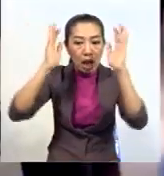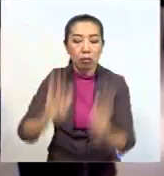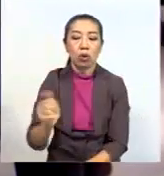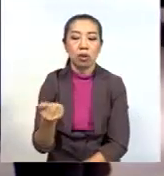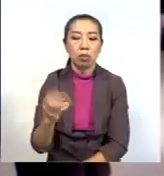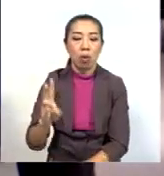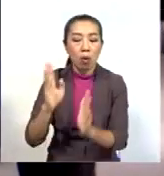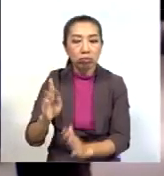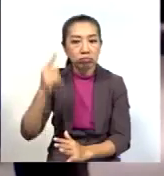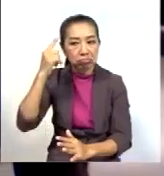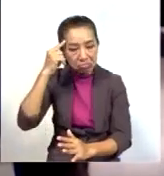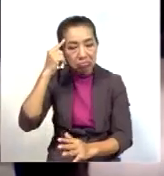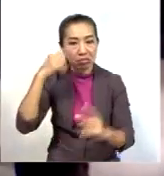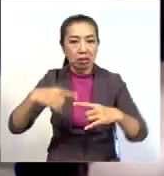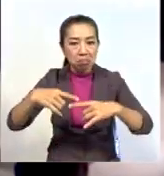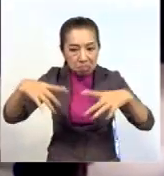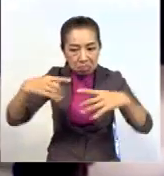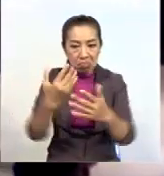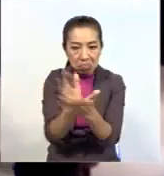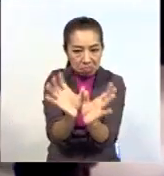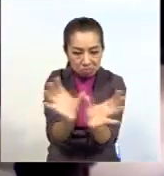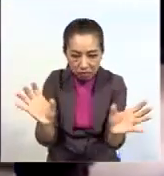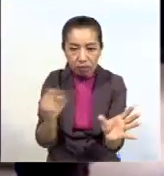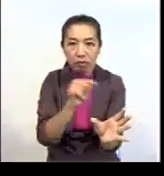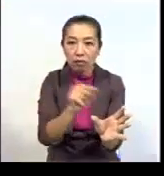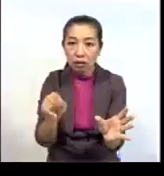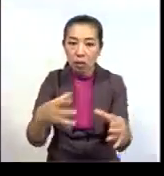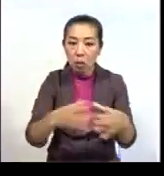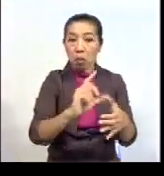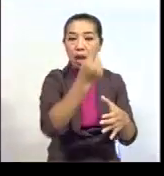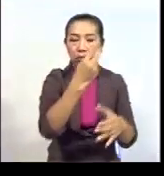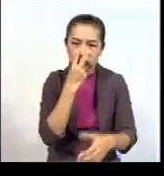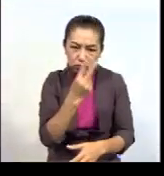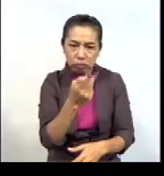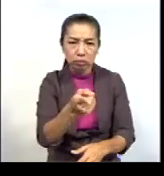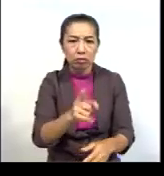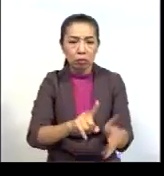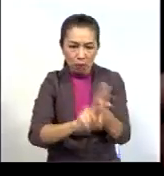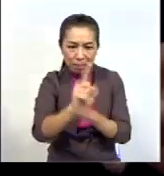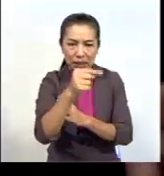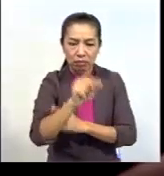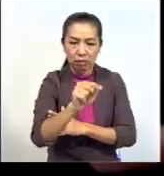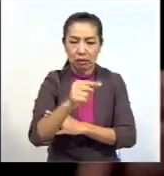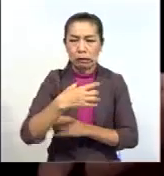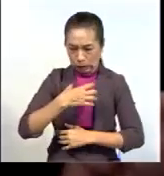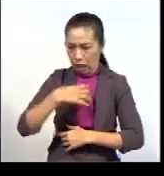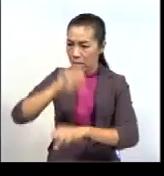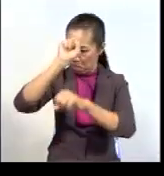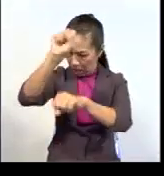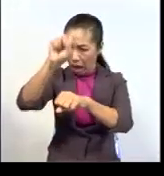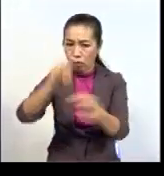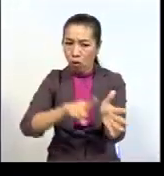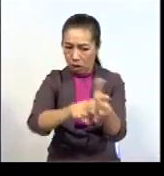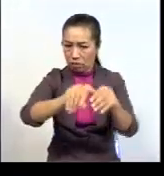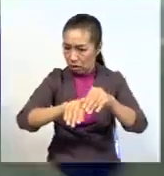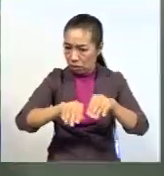คนเขามีความเห็นที่แตกต่างแบ่งเป็น2ฝ่ายค่ะกลุ่มแรกเนี่ยเขามองว่าต้องการให้ประกาศว่าการแพร่ระบ